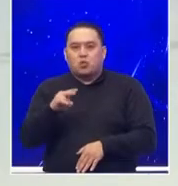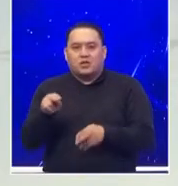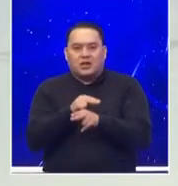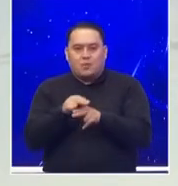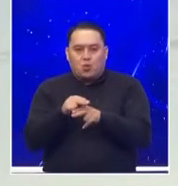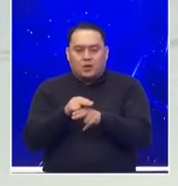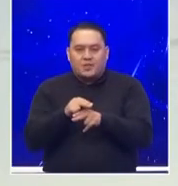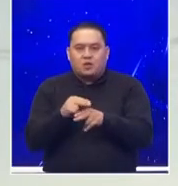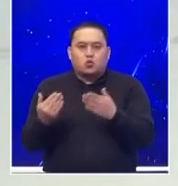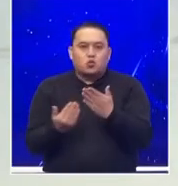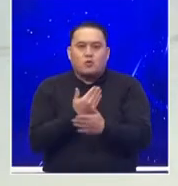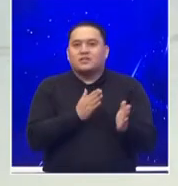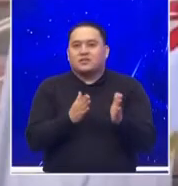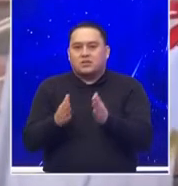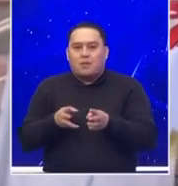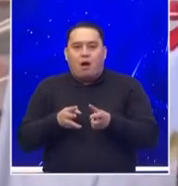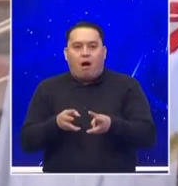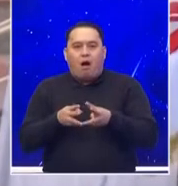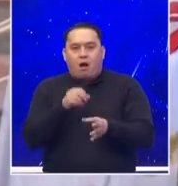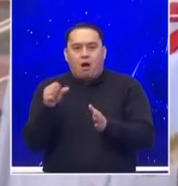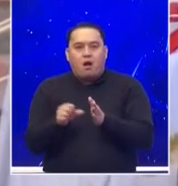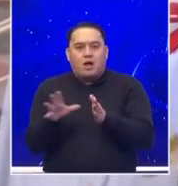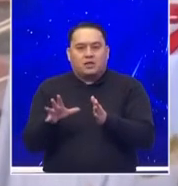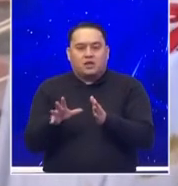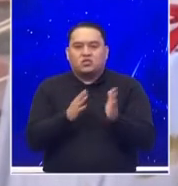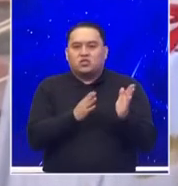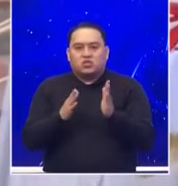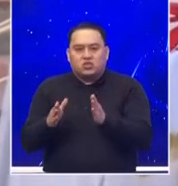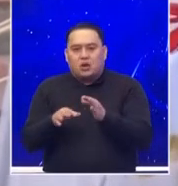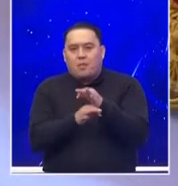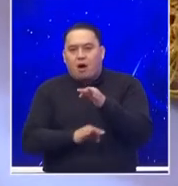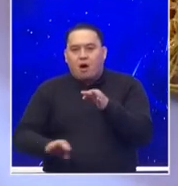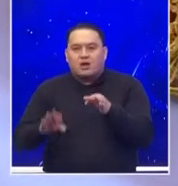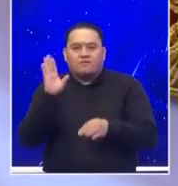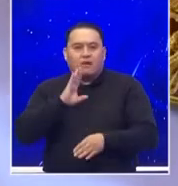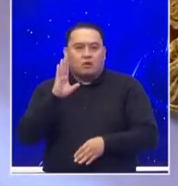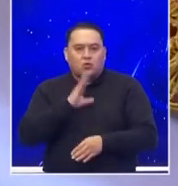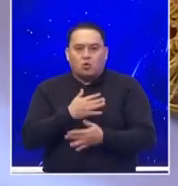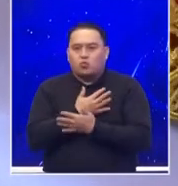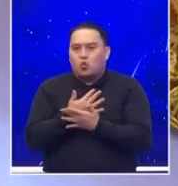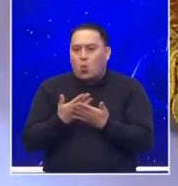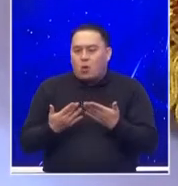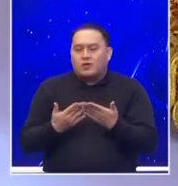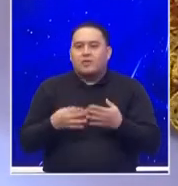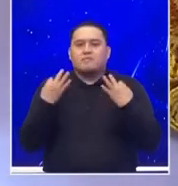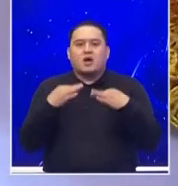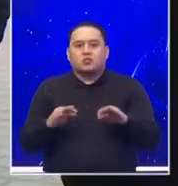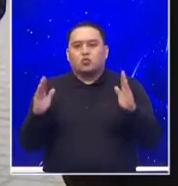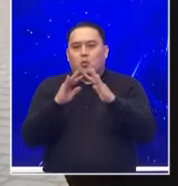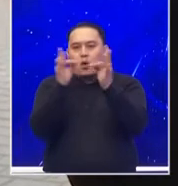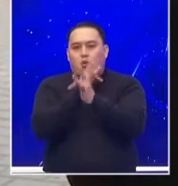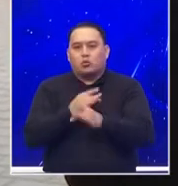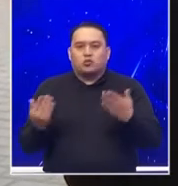реконструкцию новая система отопления электропроводка система канализации и водопровода и многое другое позволили дому культуры